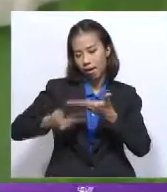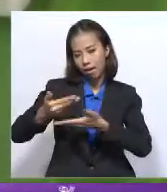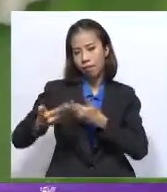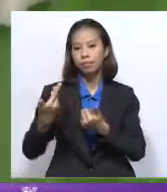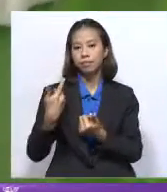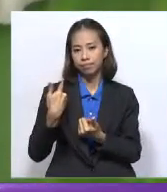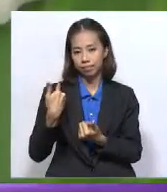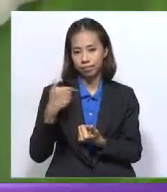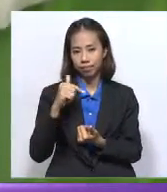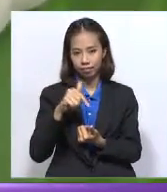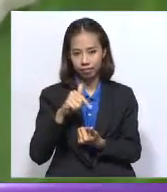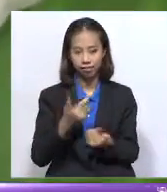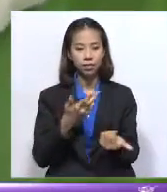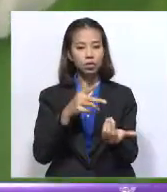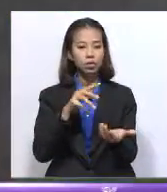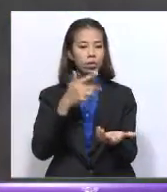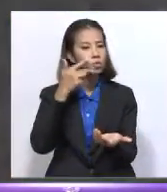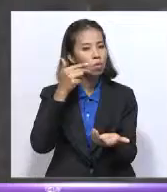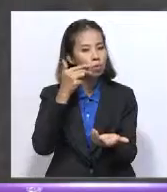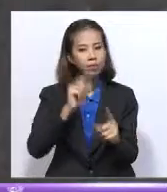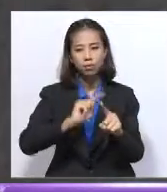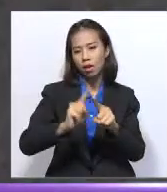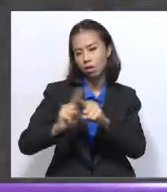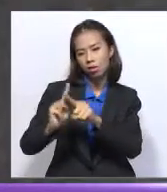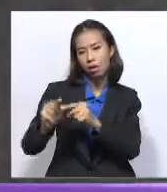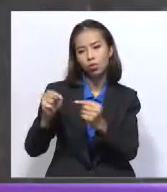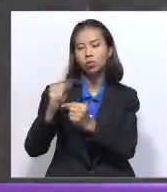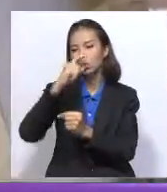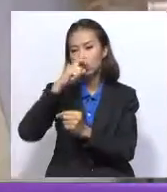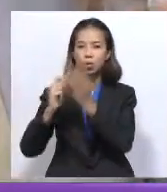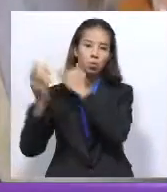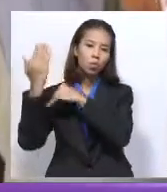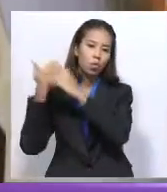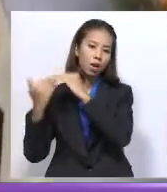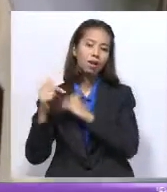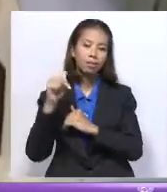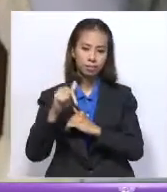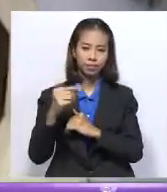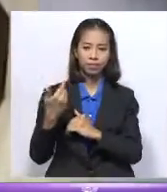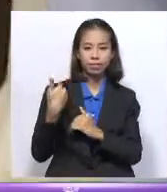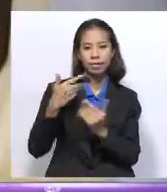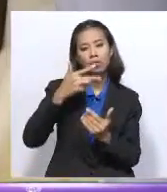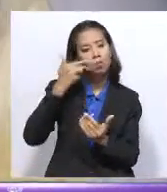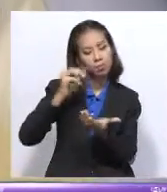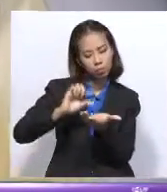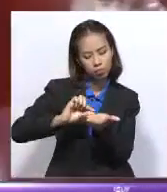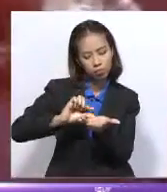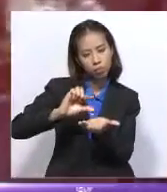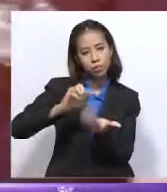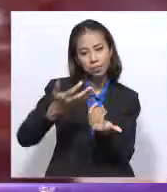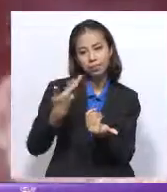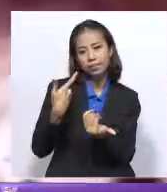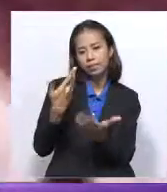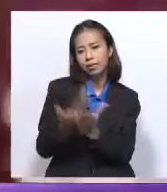คูช่อม่วงข้าวต้มมัดข้าวเหนียวแดงลูกชุบขนมชั้นในราคาย่อมเย